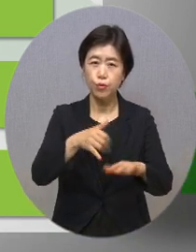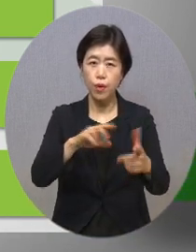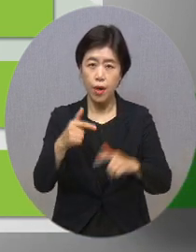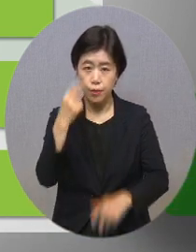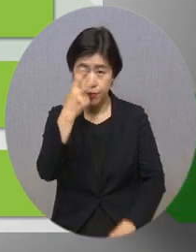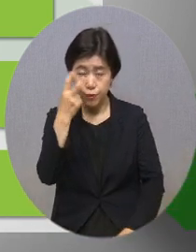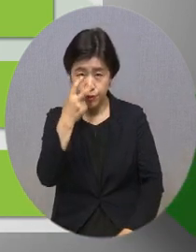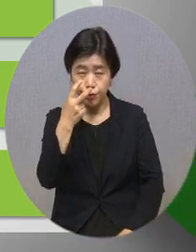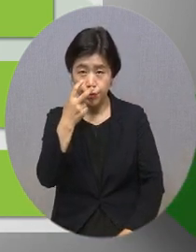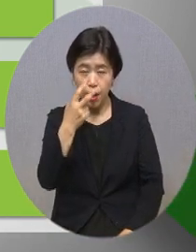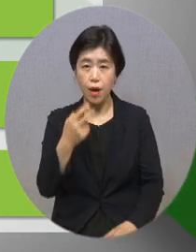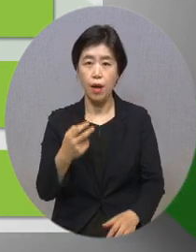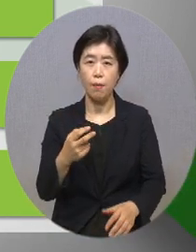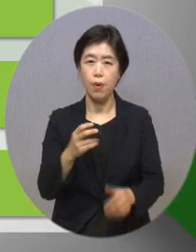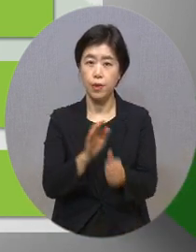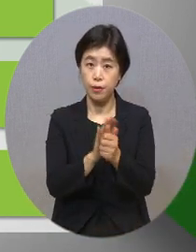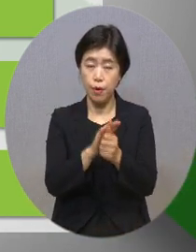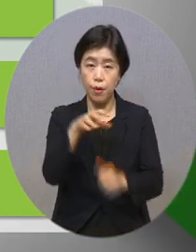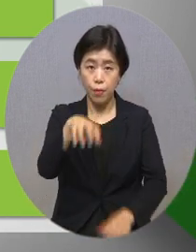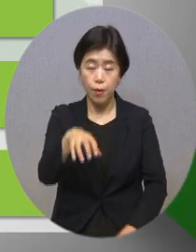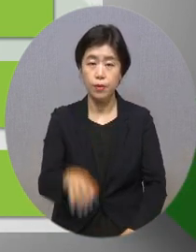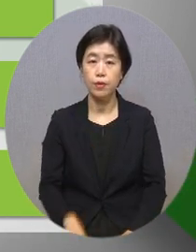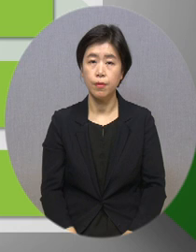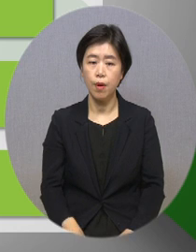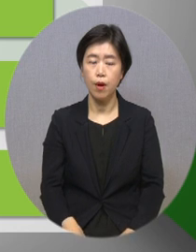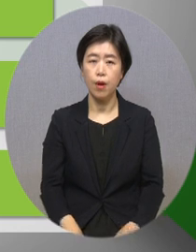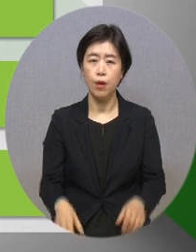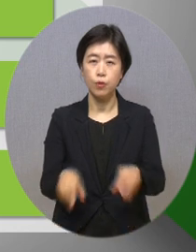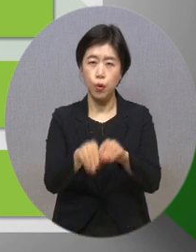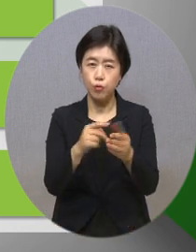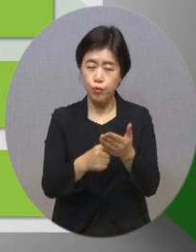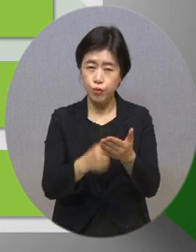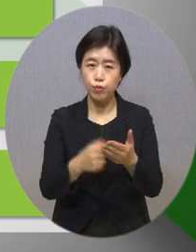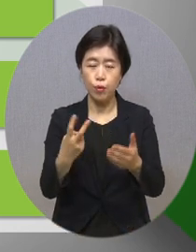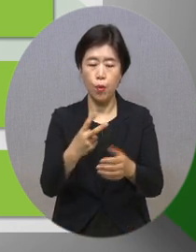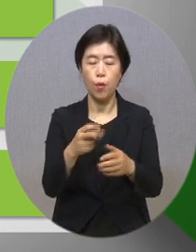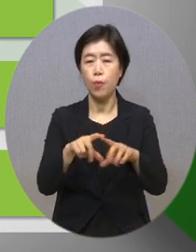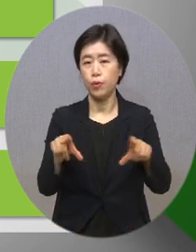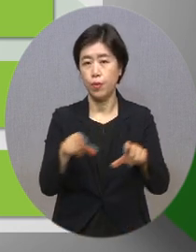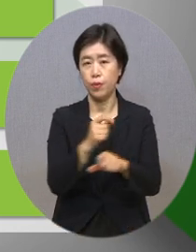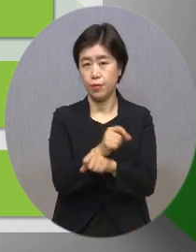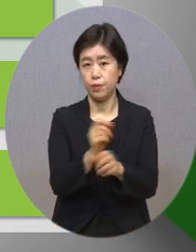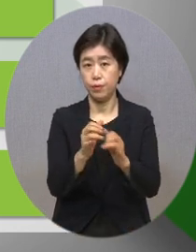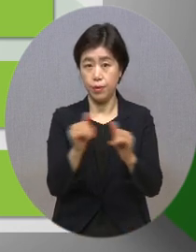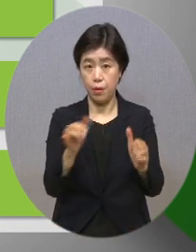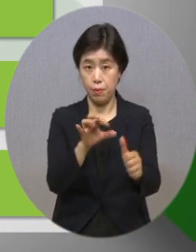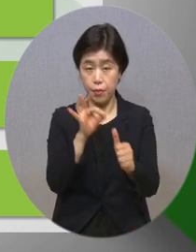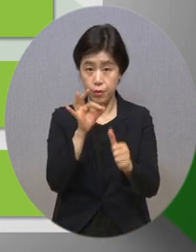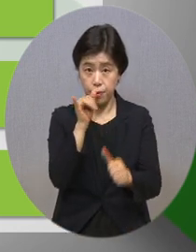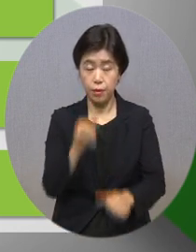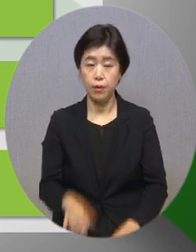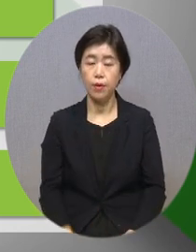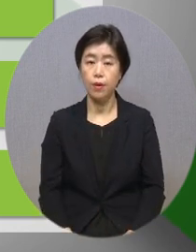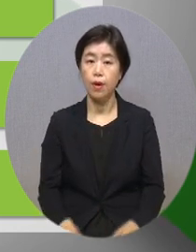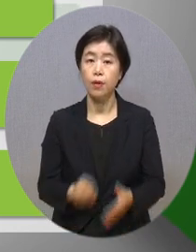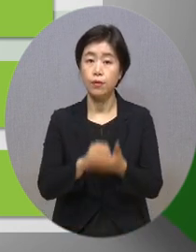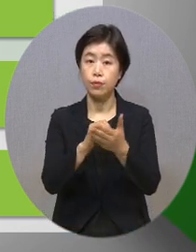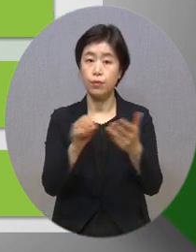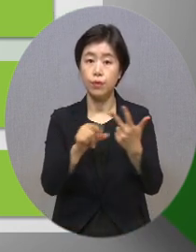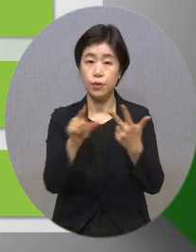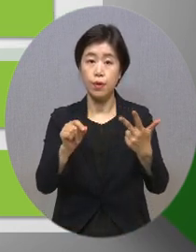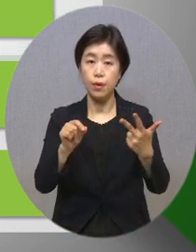국립농산물품질관리원 경기지원에서 총무 및 일반 사무원을 모집합니다. 접수 마감일은 7월 15일까지며